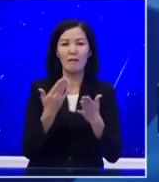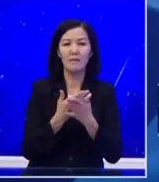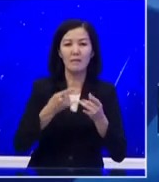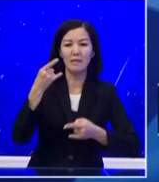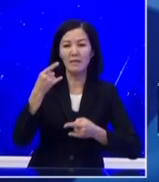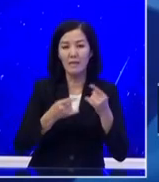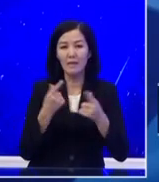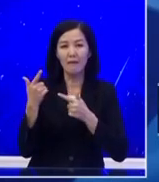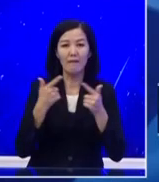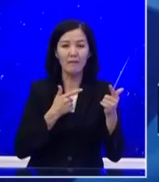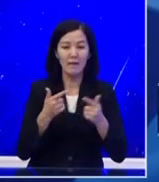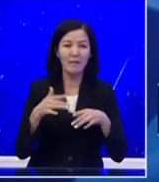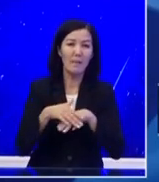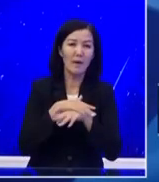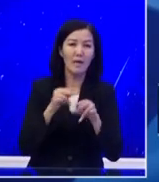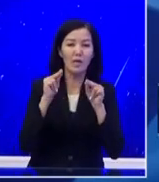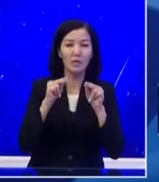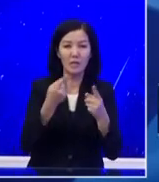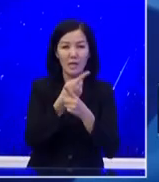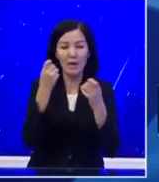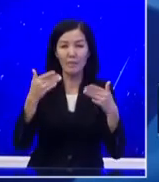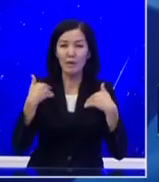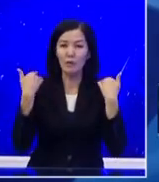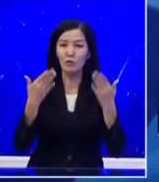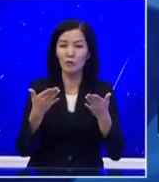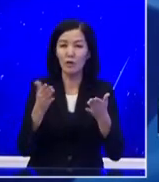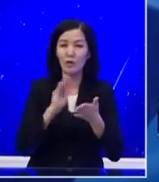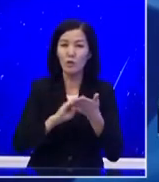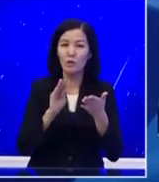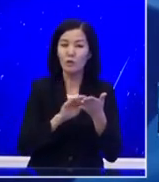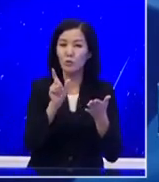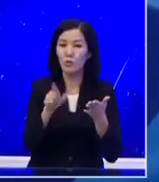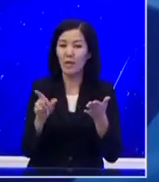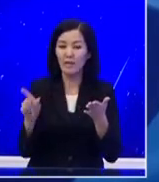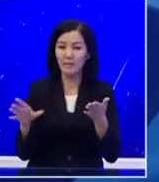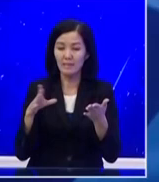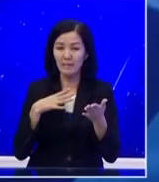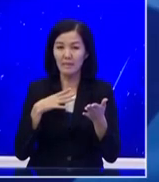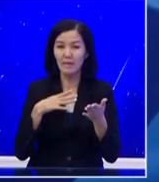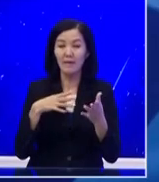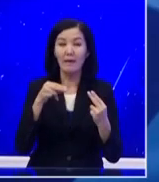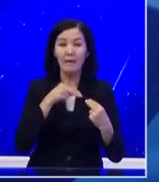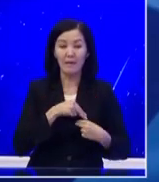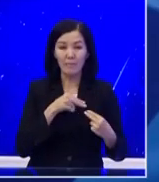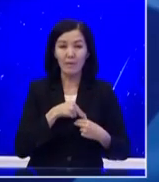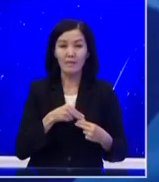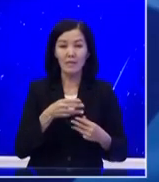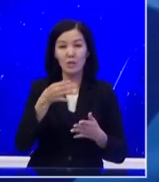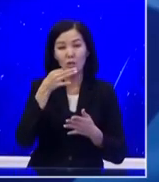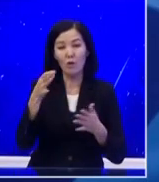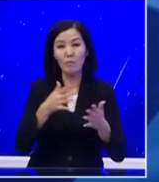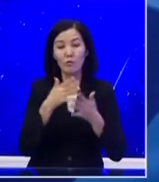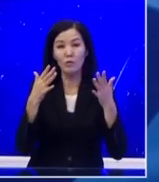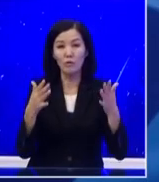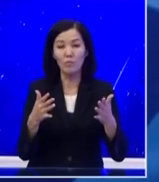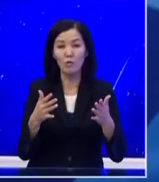басып, дүйім жұртқа шынайы жеткізетін дәнекерсіздер. сіздердің еңбектеріңіз жауапкершілігі мол,